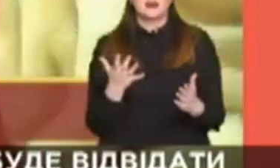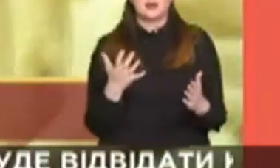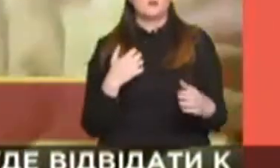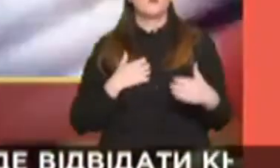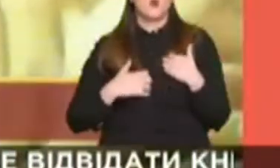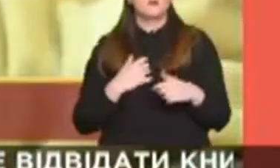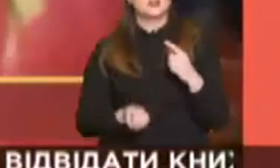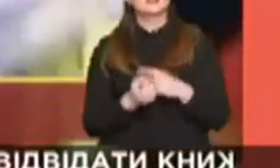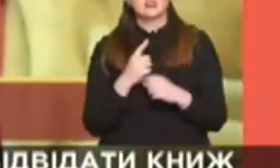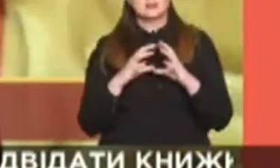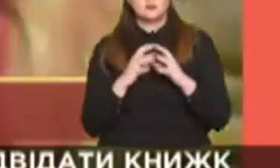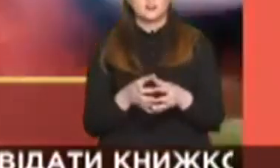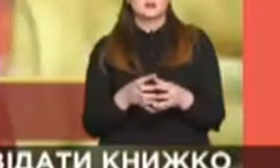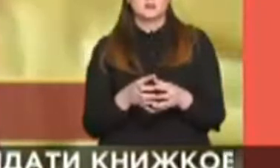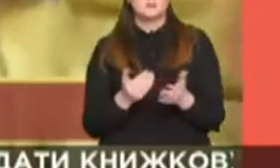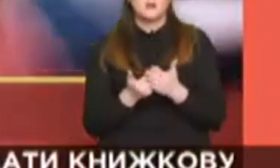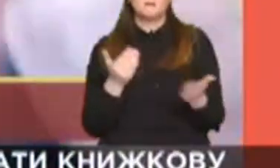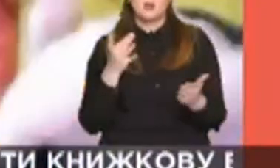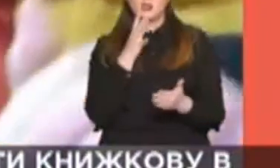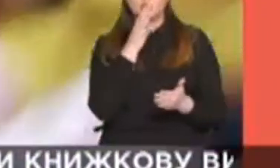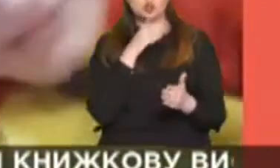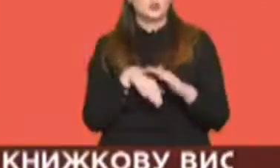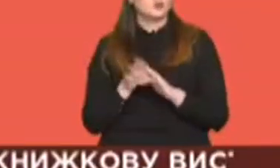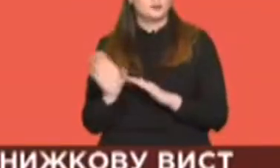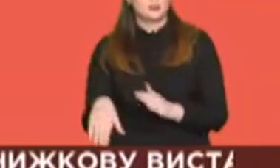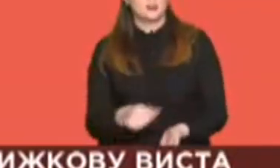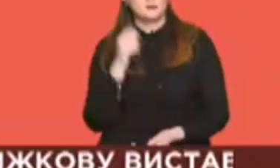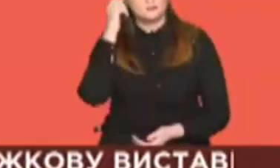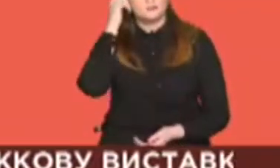поквапився з'явитися на світ, передчасно з нього піти.